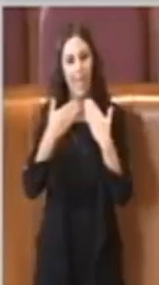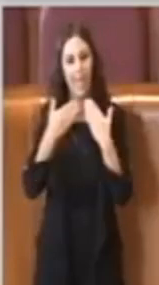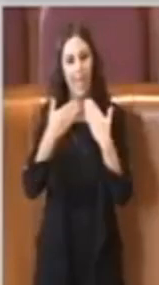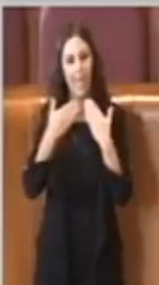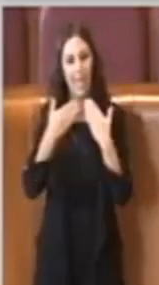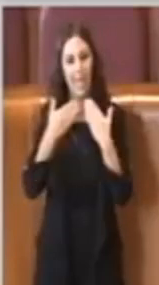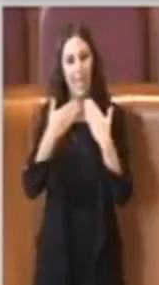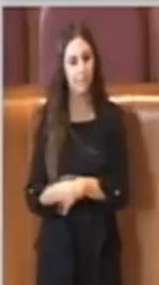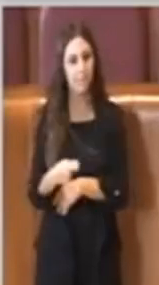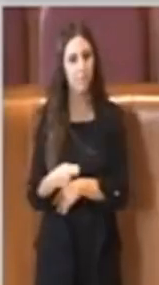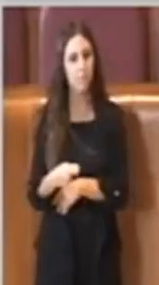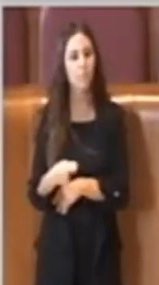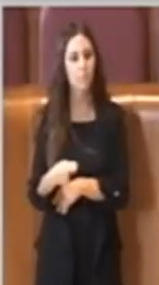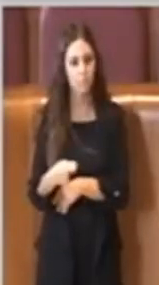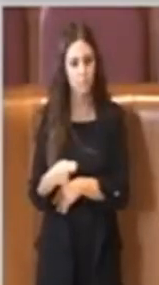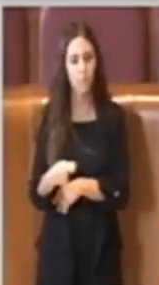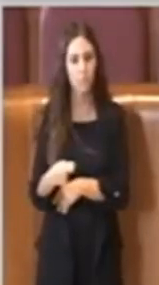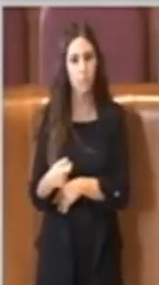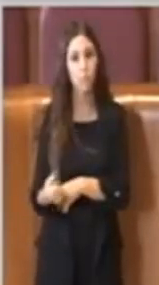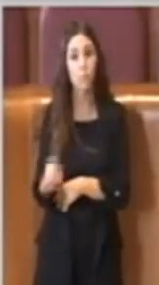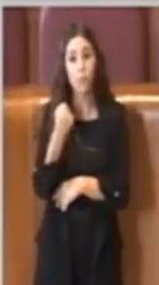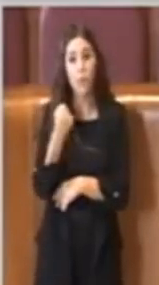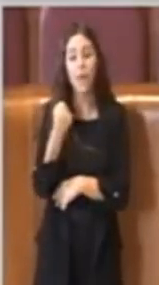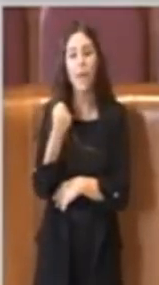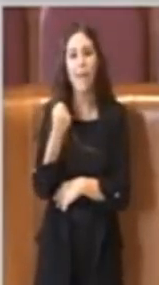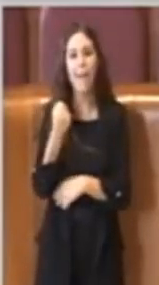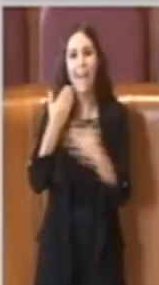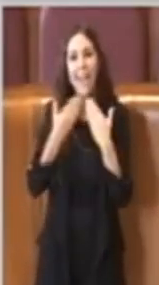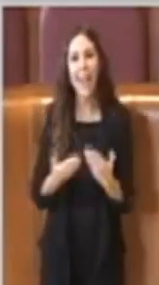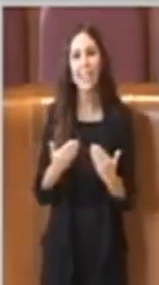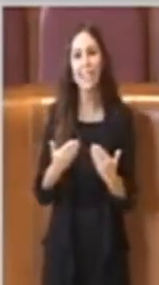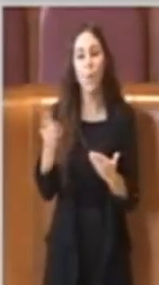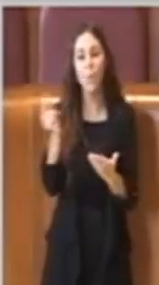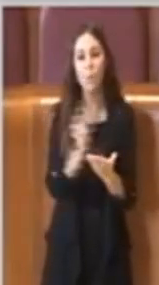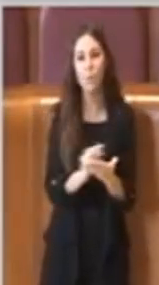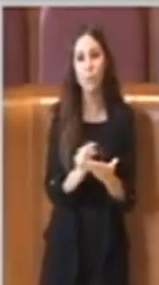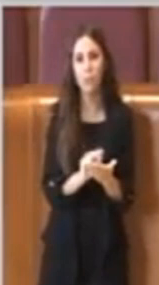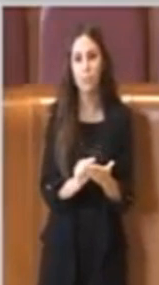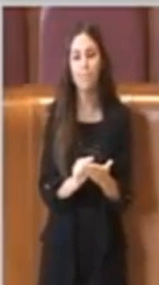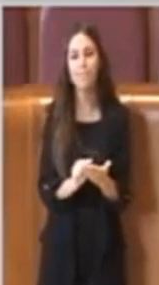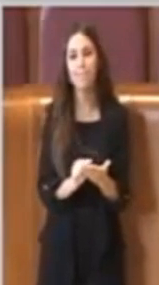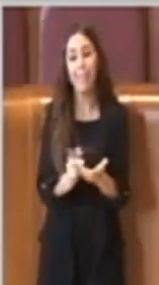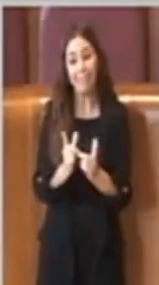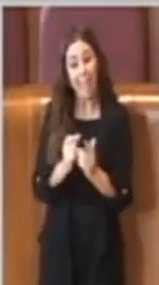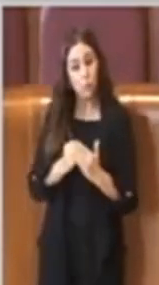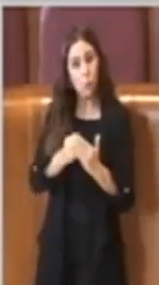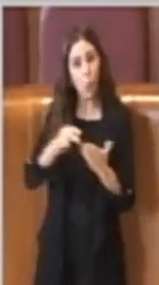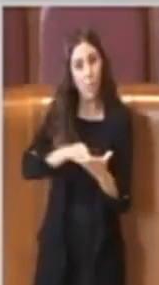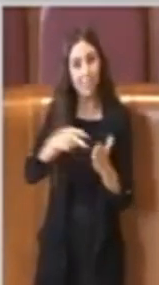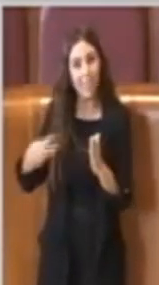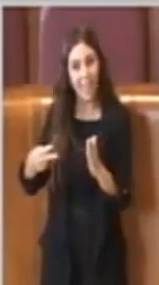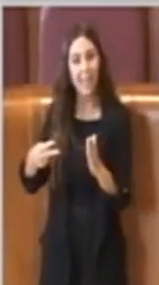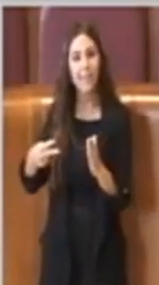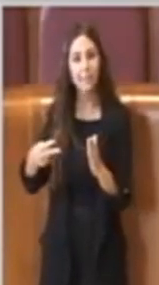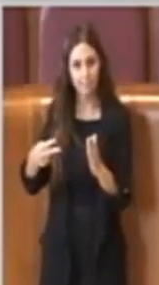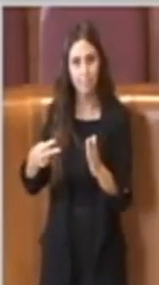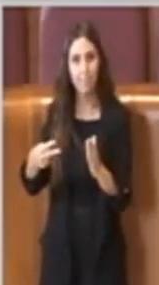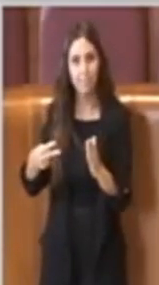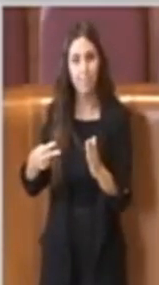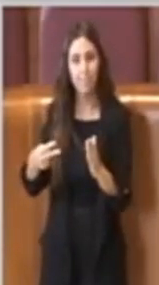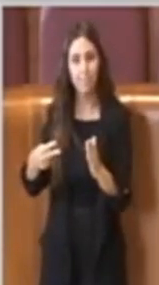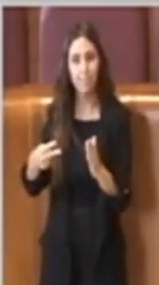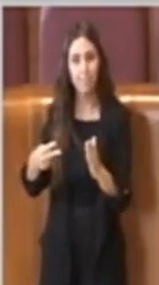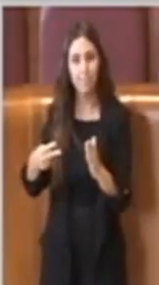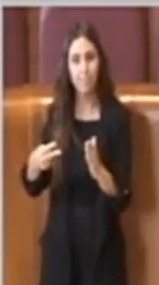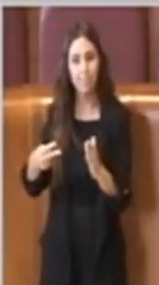il presidente approfitto per ringraziare anche il gli uffici per il supporto tecnico che hanno dato al